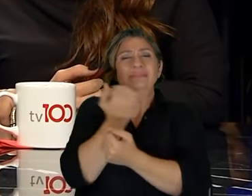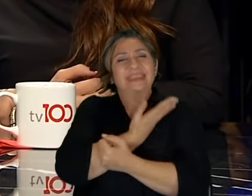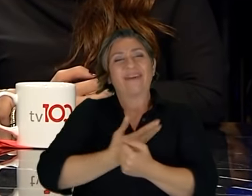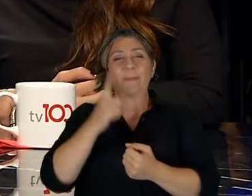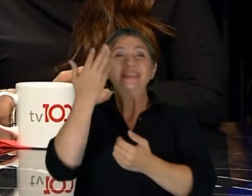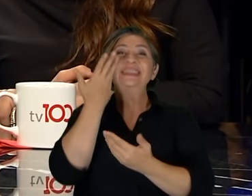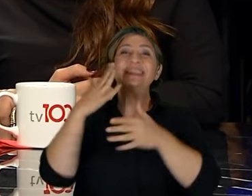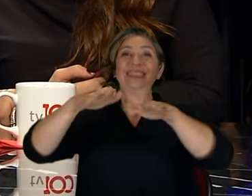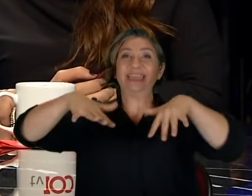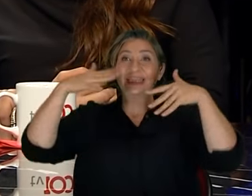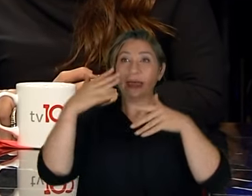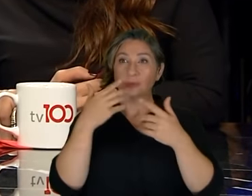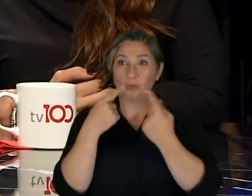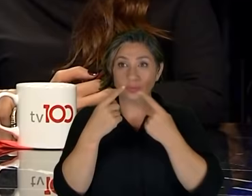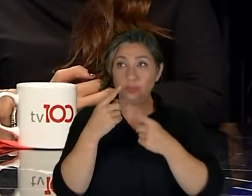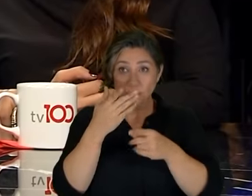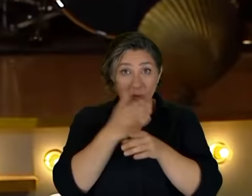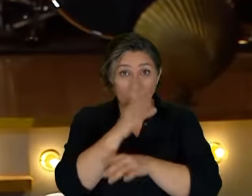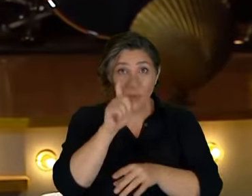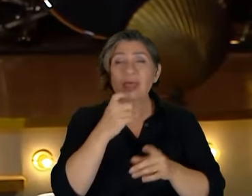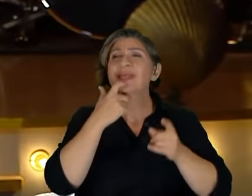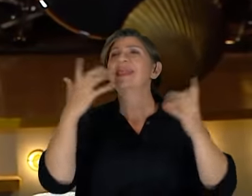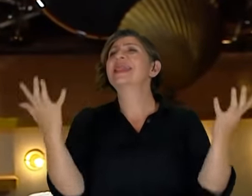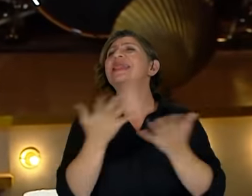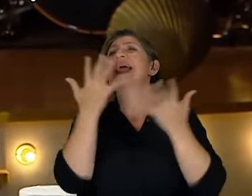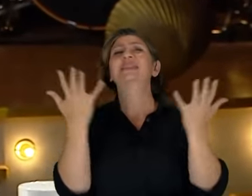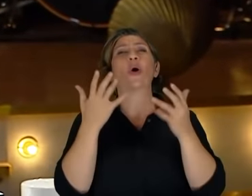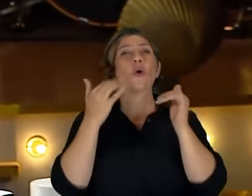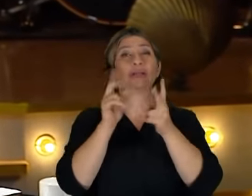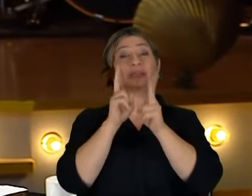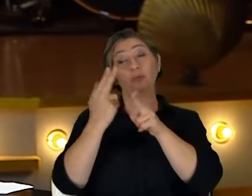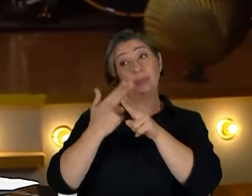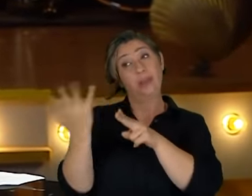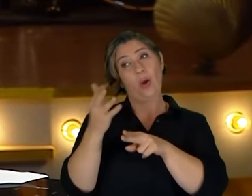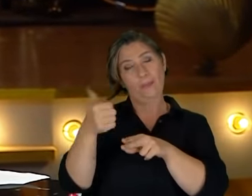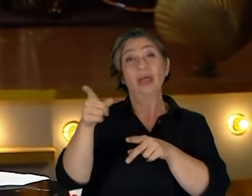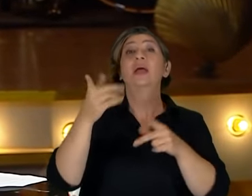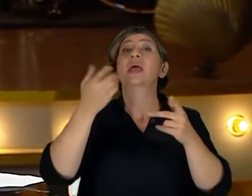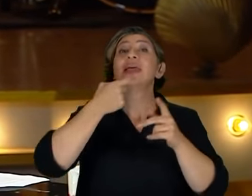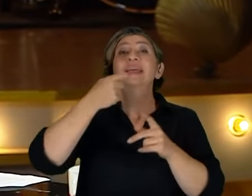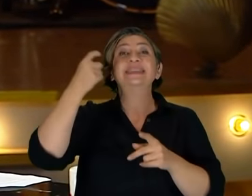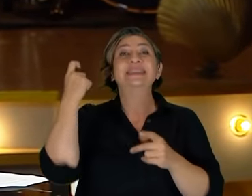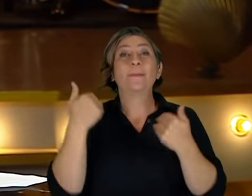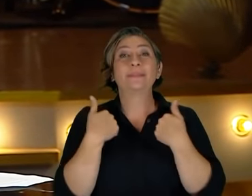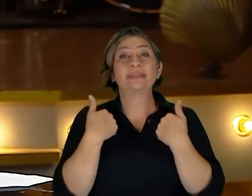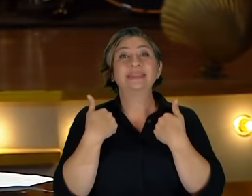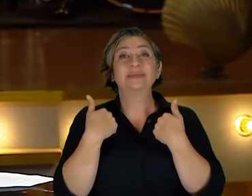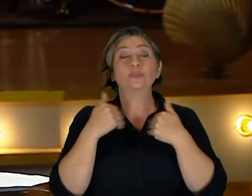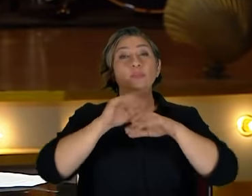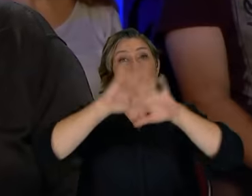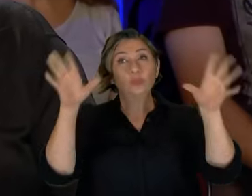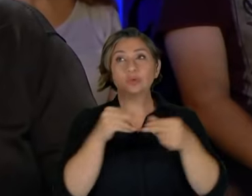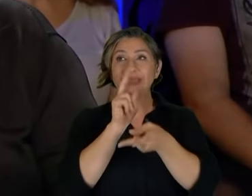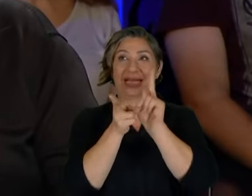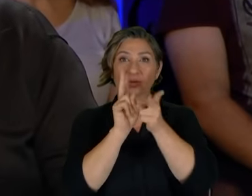bir seyirciden söz ediyoruz. Doğru mu? Siz yıllarca çok oynadınız. Çünkü. Yıllarca. Sizin tecrübeniz çok daha önemli. Eskiden biz bütün